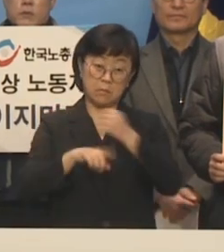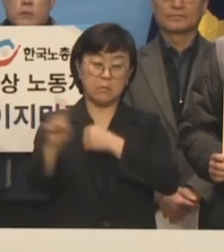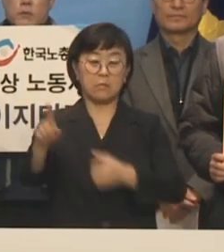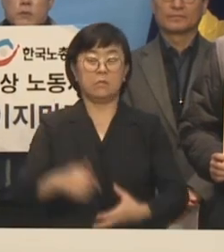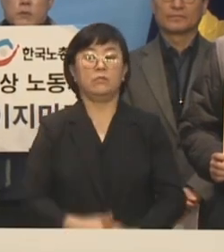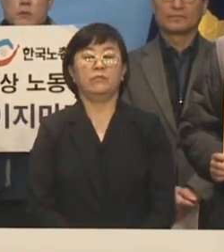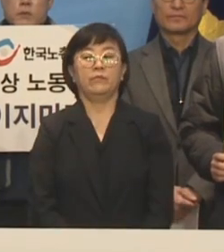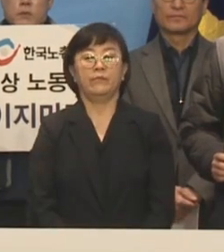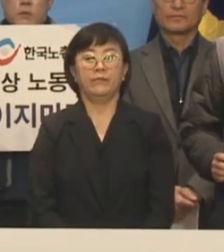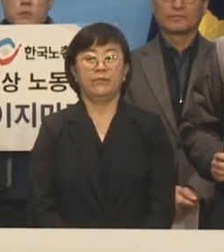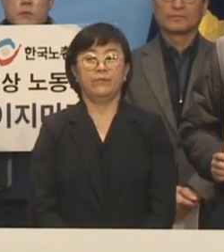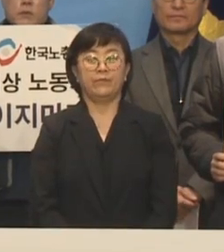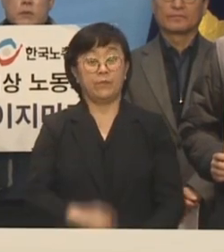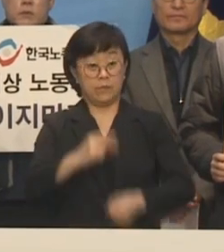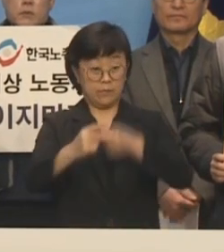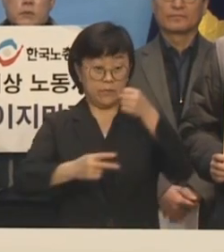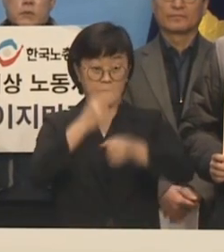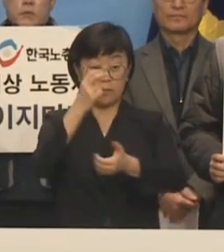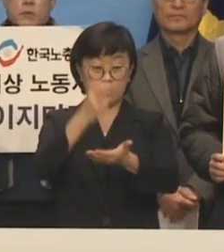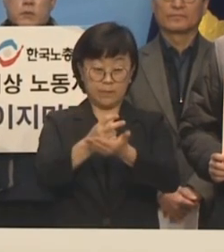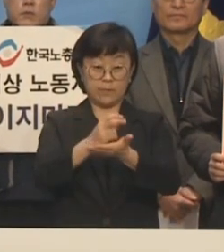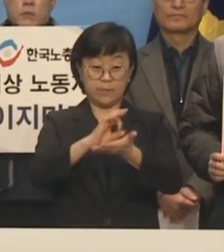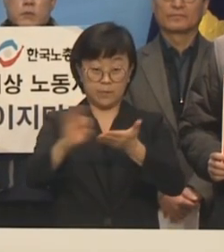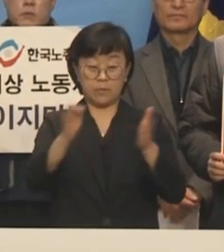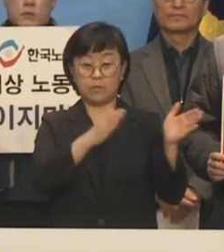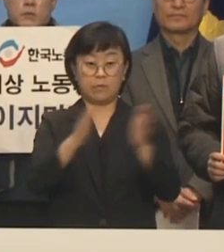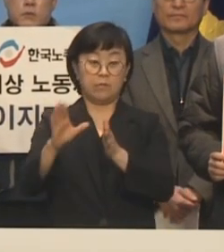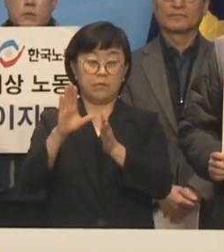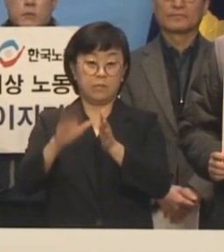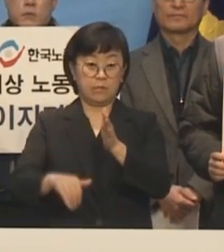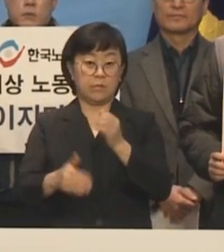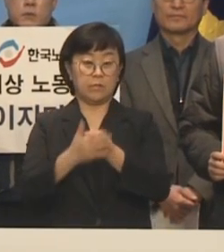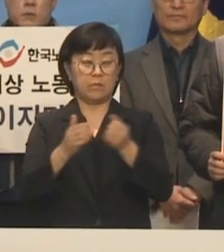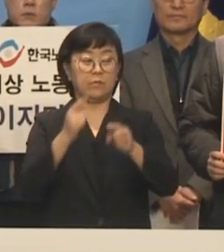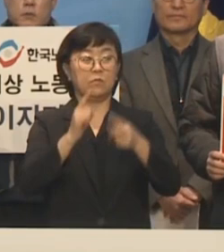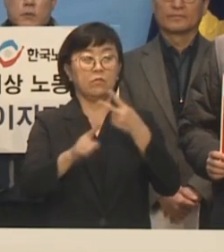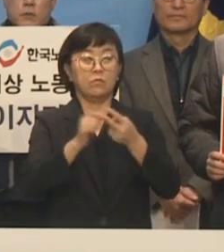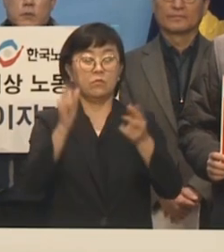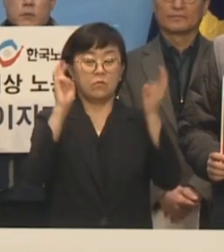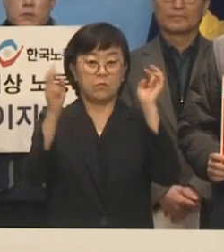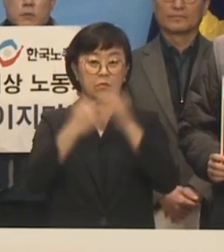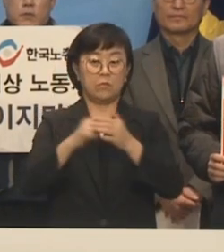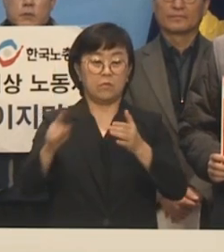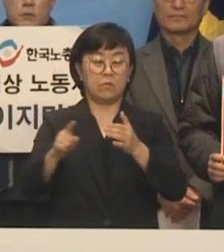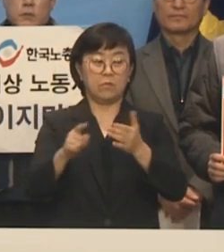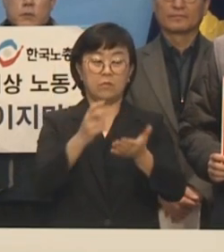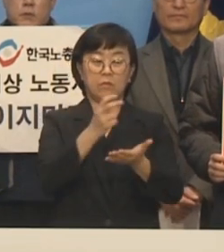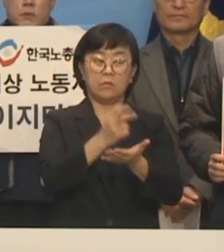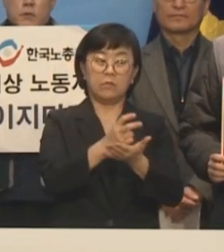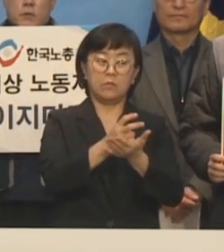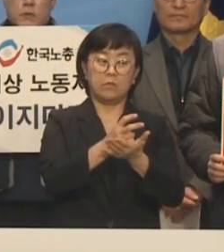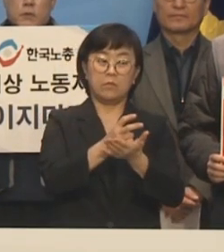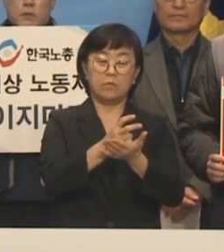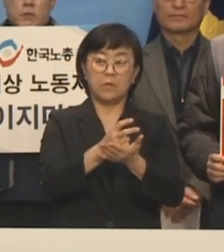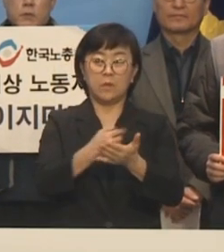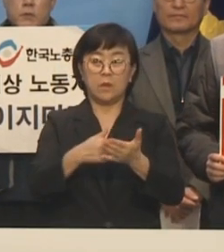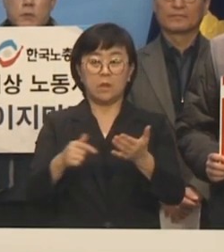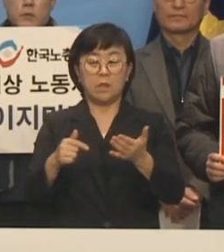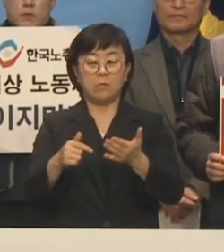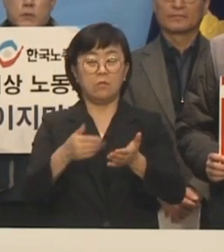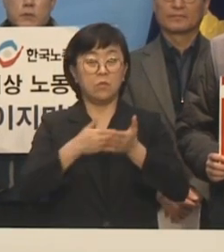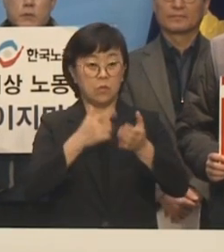것입니까? 2년간의 법 적용 준비 기간 동안 중소기업들이 산안법과 중처법이